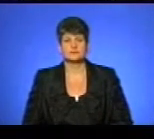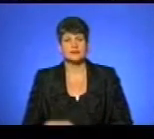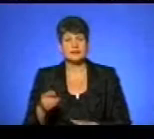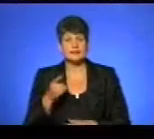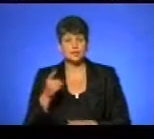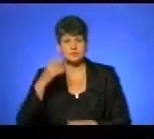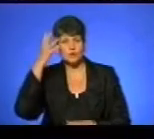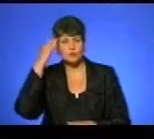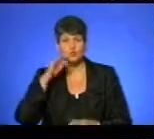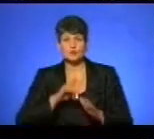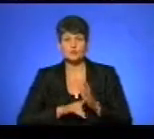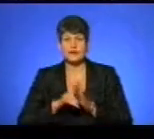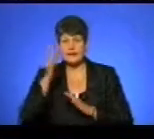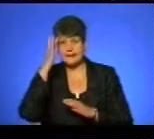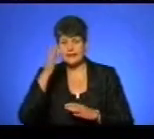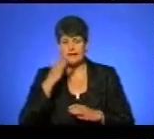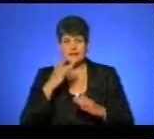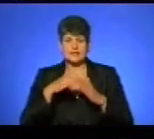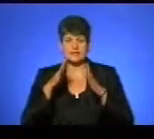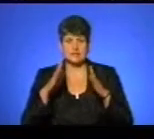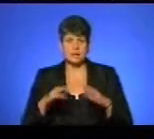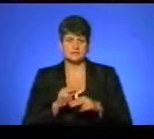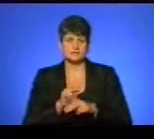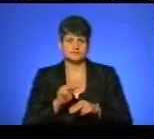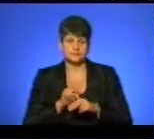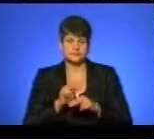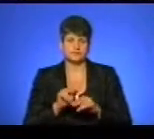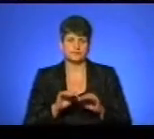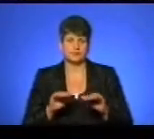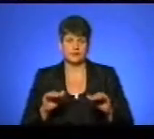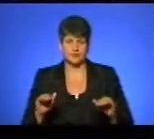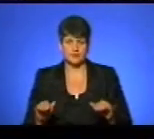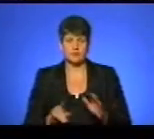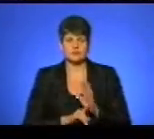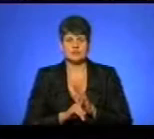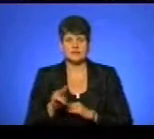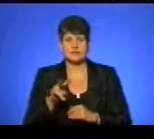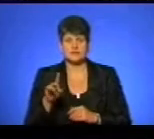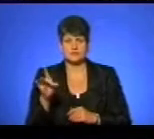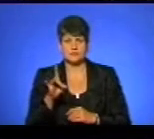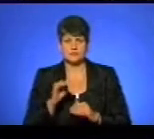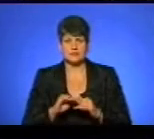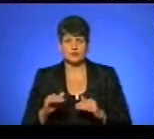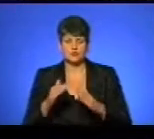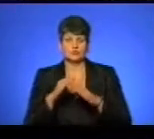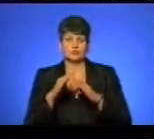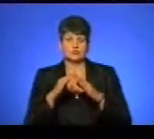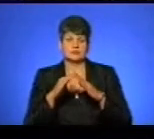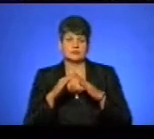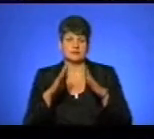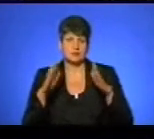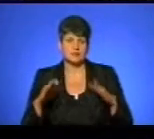Тернопільські козаки розпочали літній таборовий військово-патріотичний вишкіл. Стартували у Лановецькому районі в дитячому таборі «Лісова